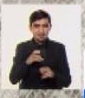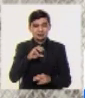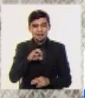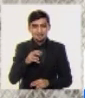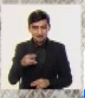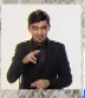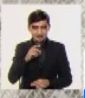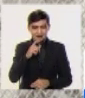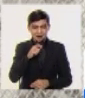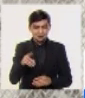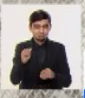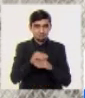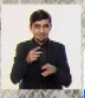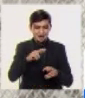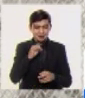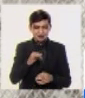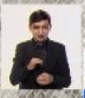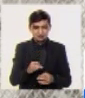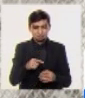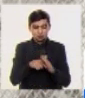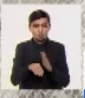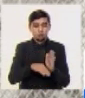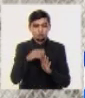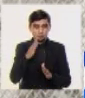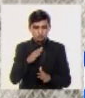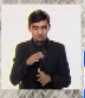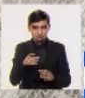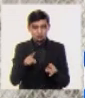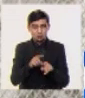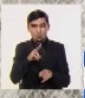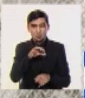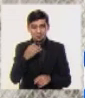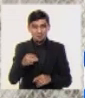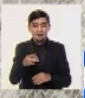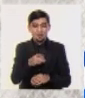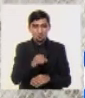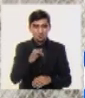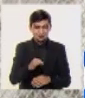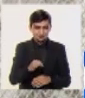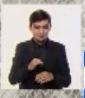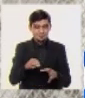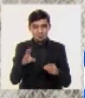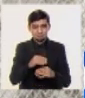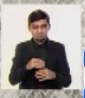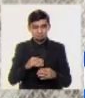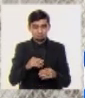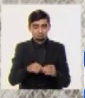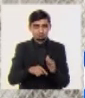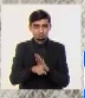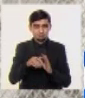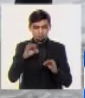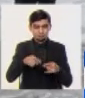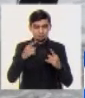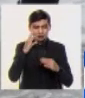для подачи газа в населенные пункты. Это существенно улучшит социальную ситуацию в Курдайском районе и поспособствует оздоровлению окружающей